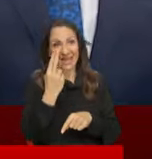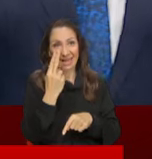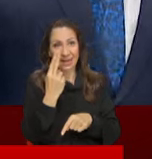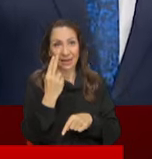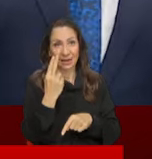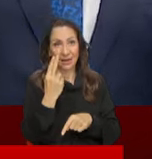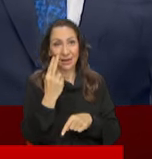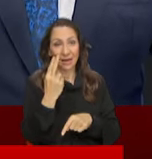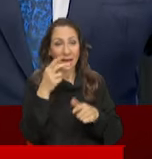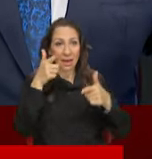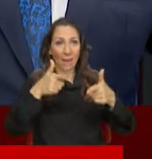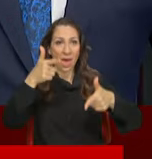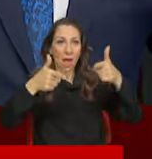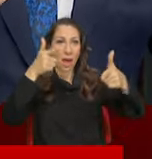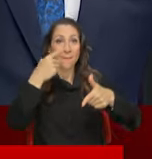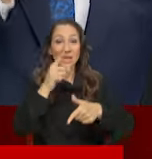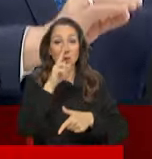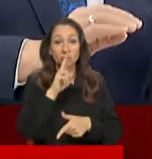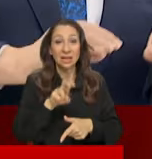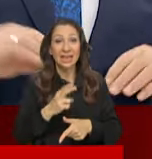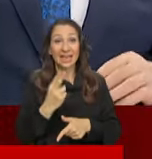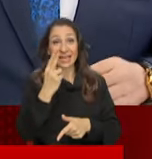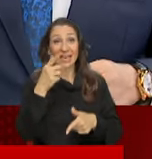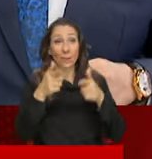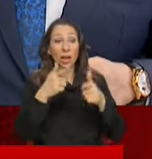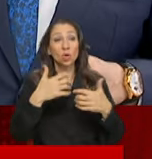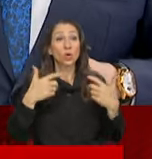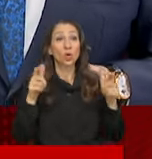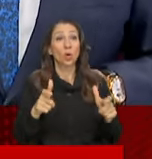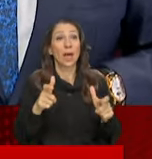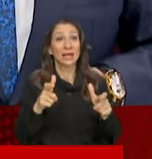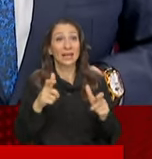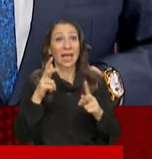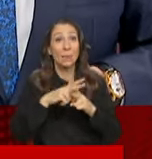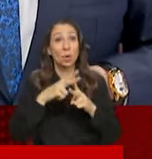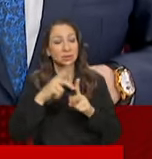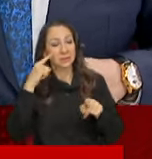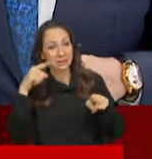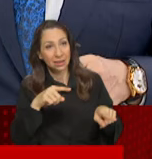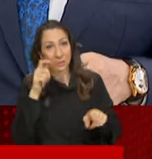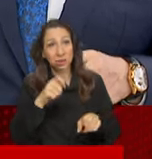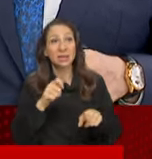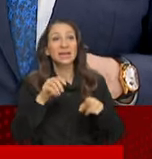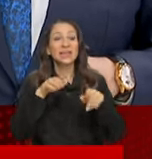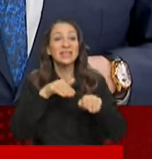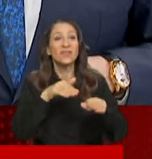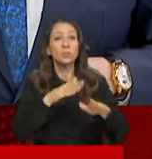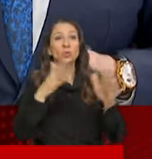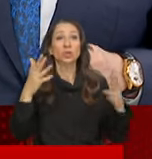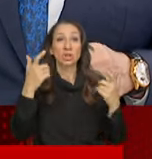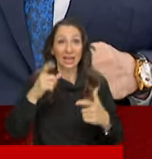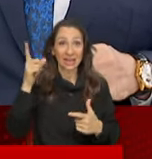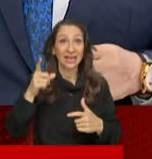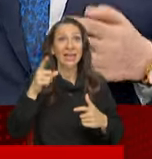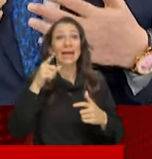1287 kamerayla 1287 kamerayla güvenlik boyutunu emniyet takip edecek trafik boyutunu Büyükşehir